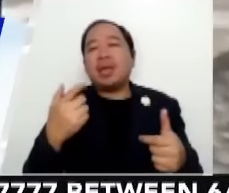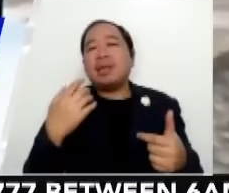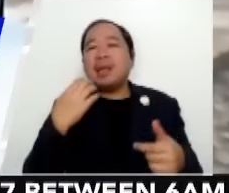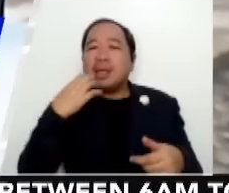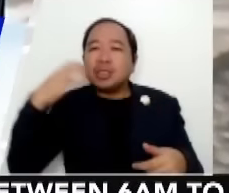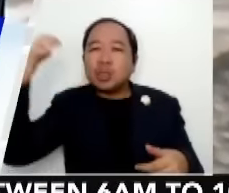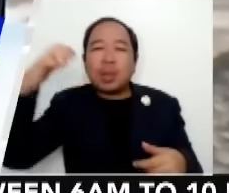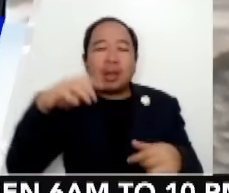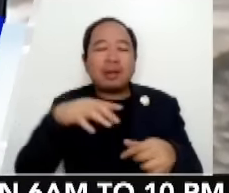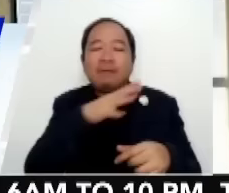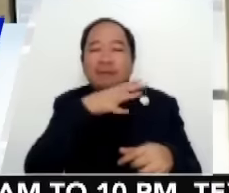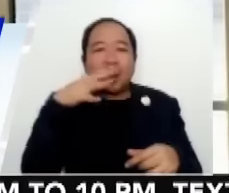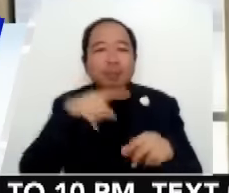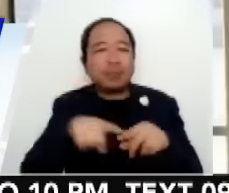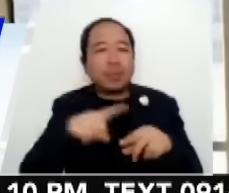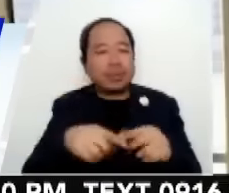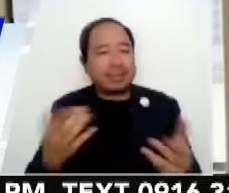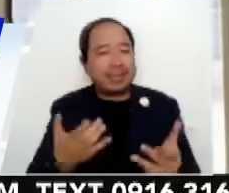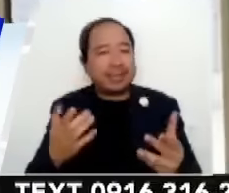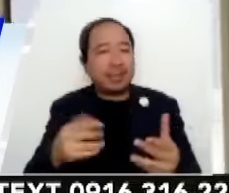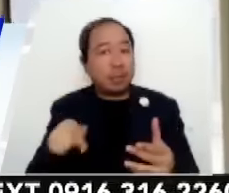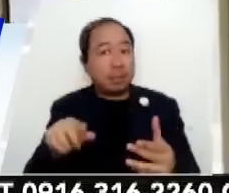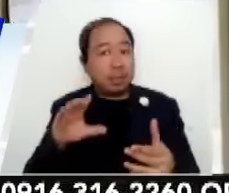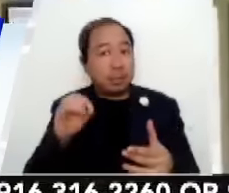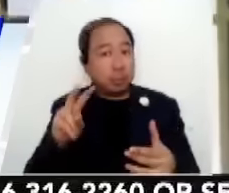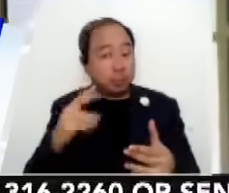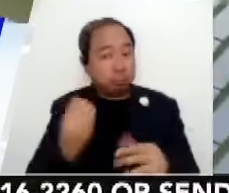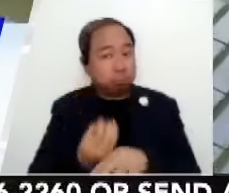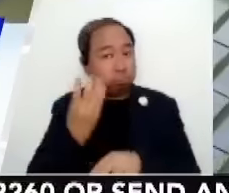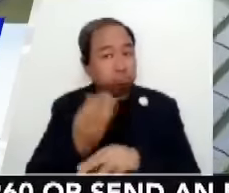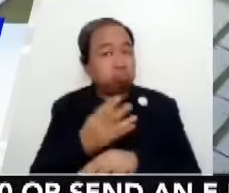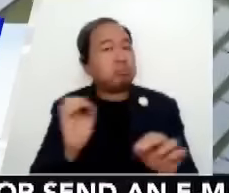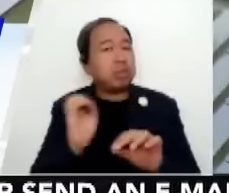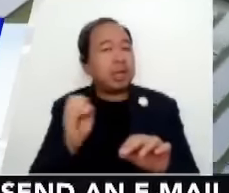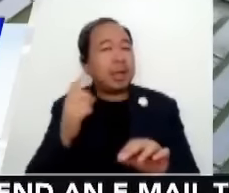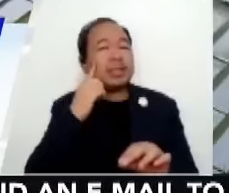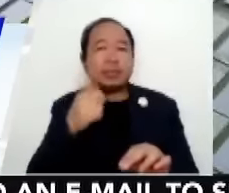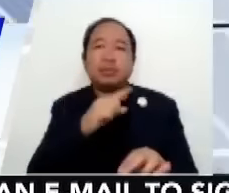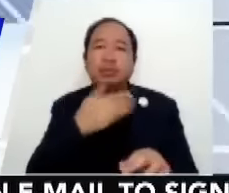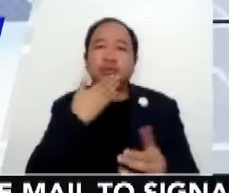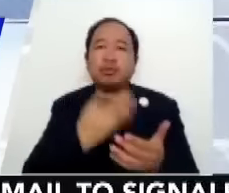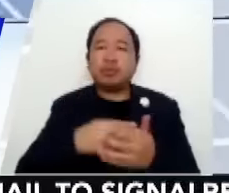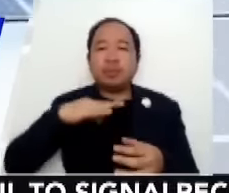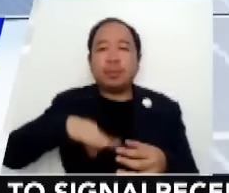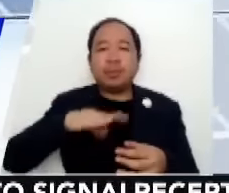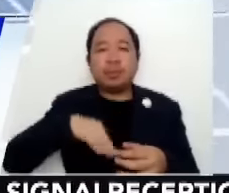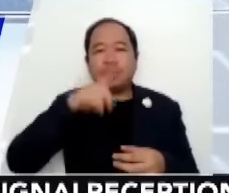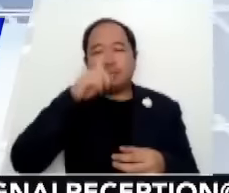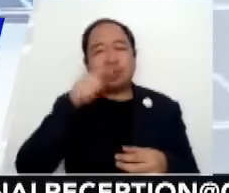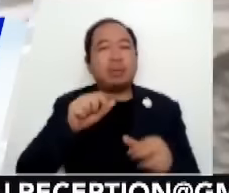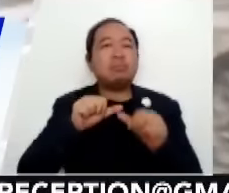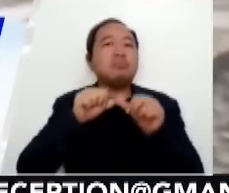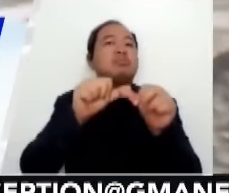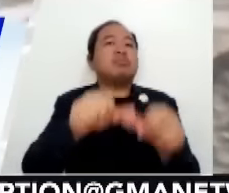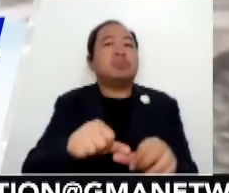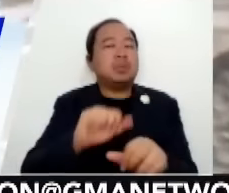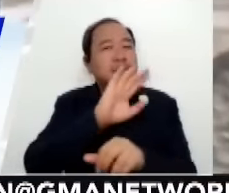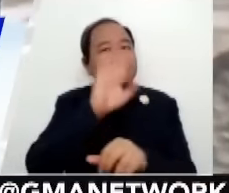Wala po siyang carbon emission. Ang kagandahan pa ng solar energy is infinite po siya. Hindi po natin nauubos. Solar plant